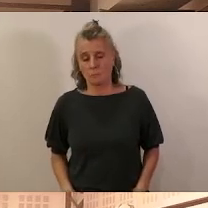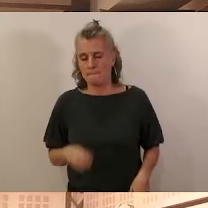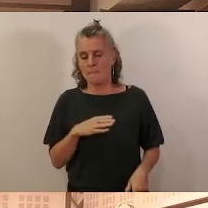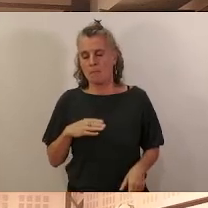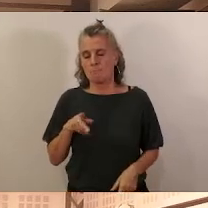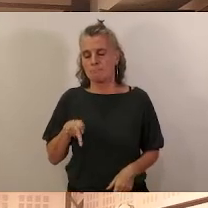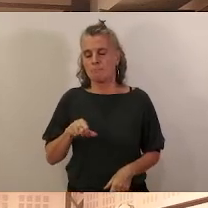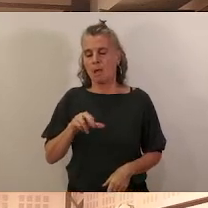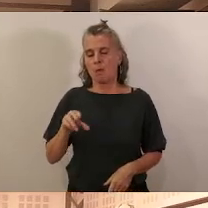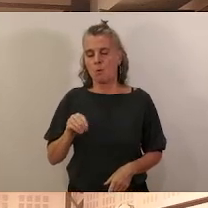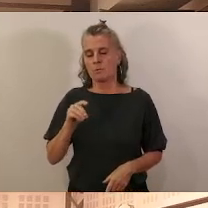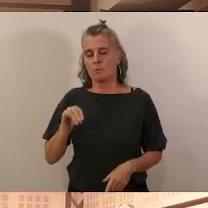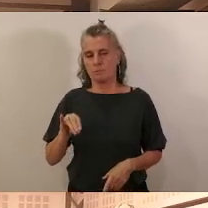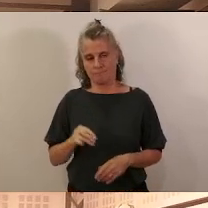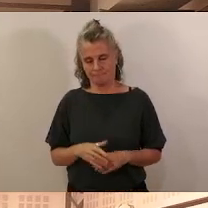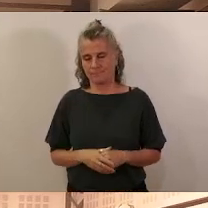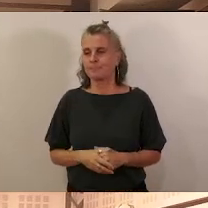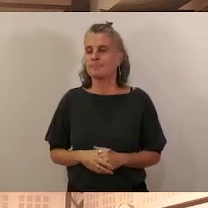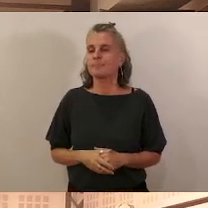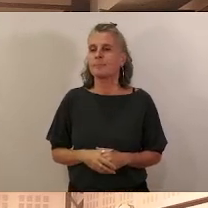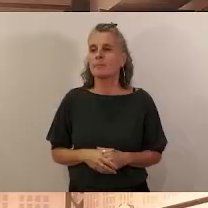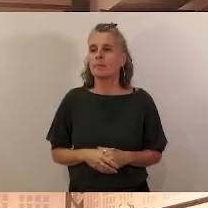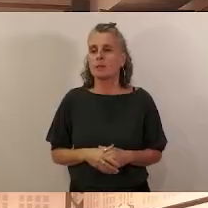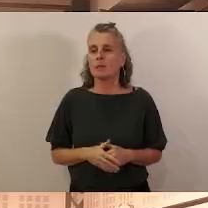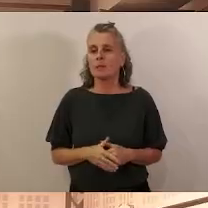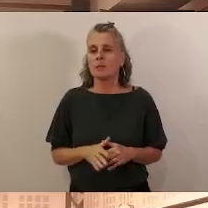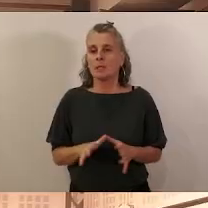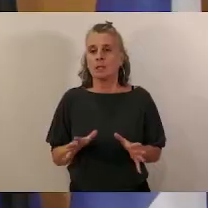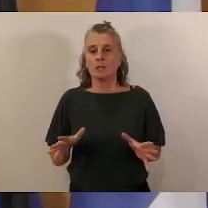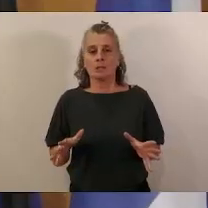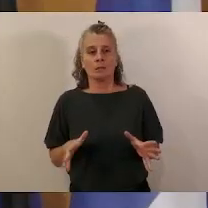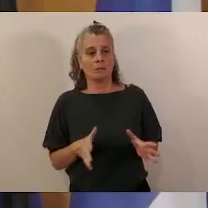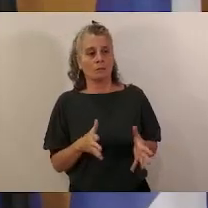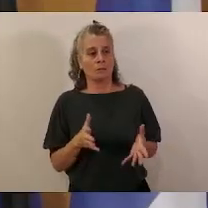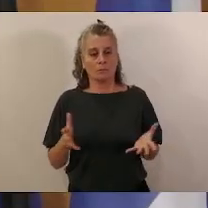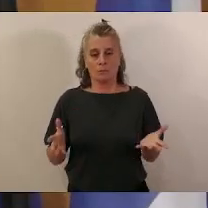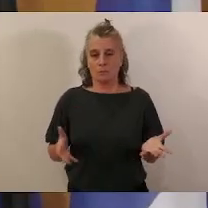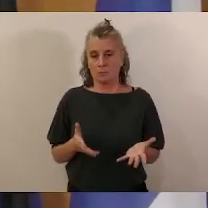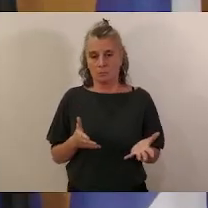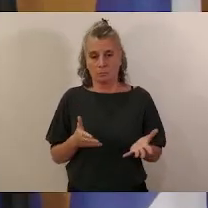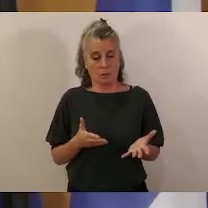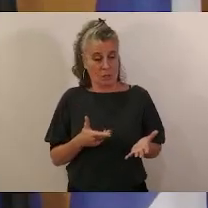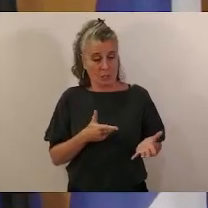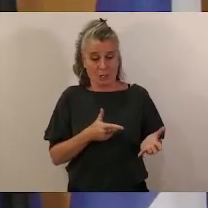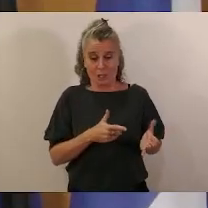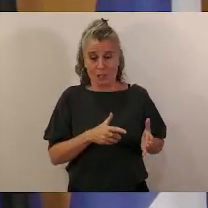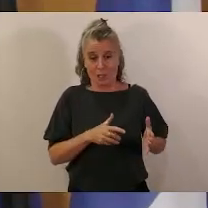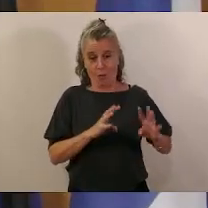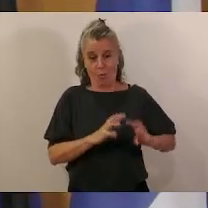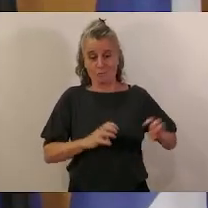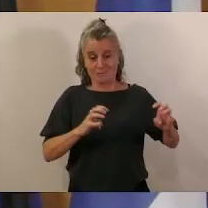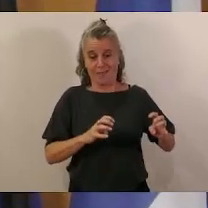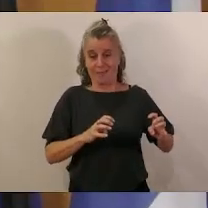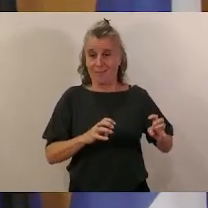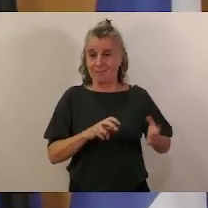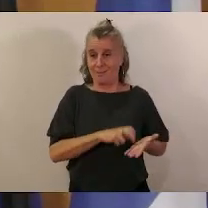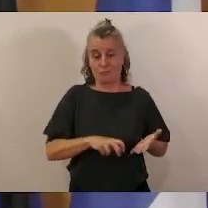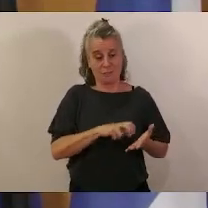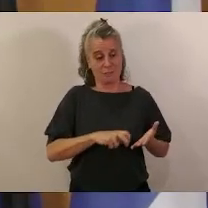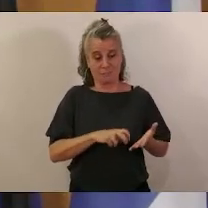Madame Parodi. Et le avis favorable du conseil